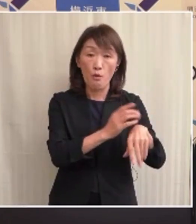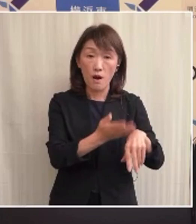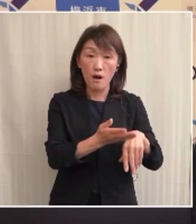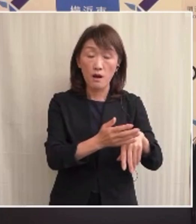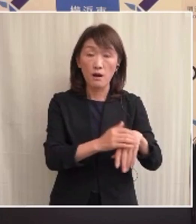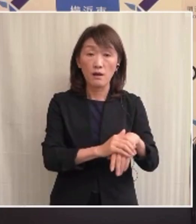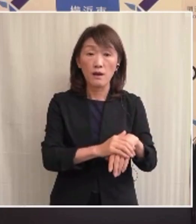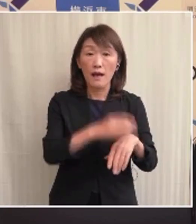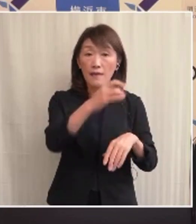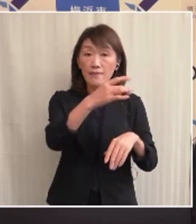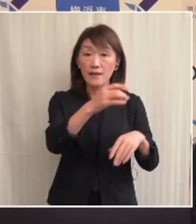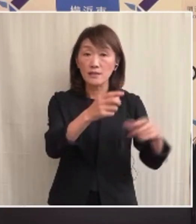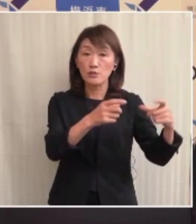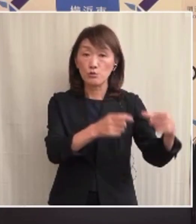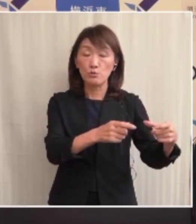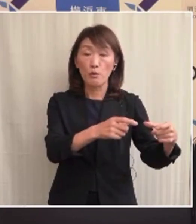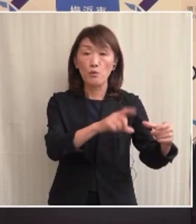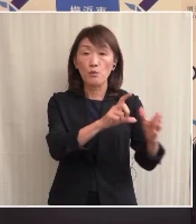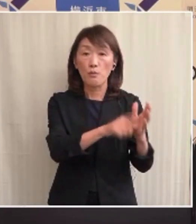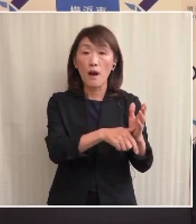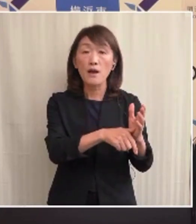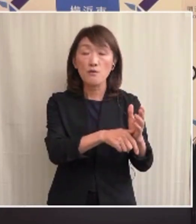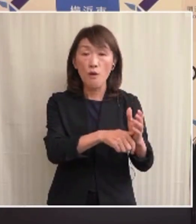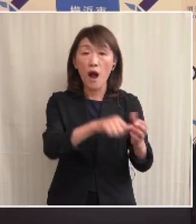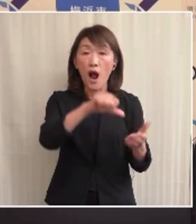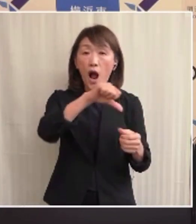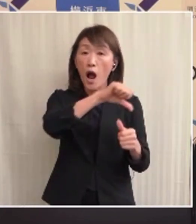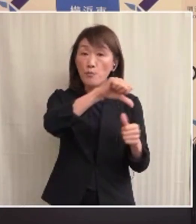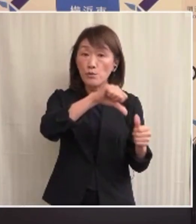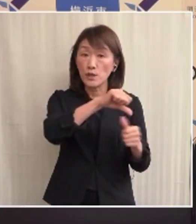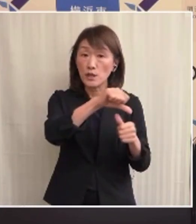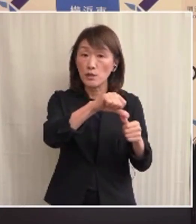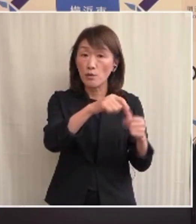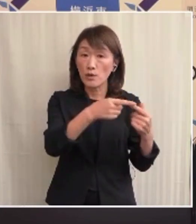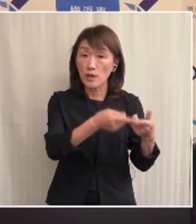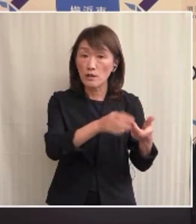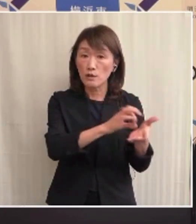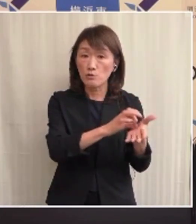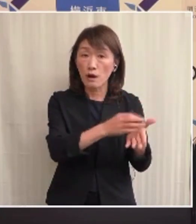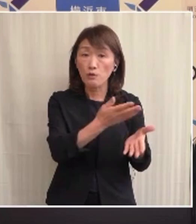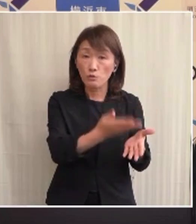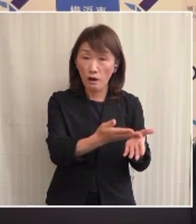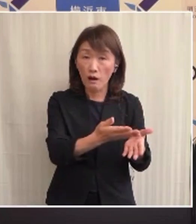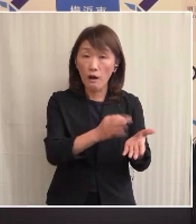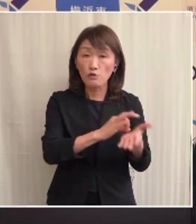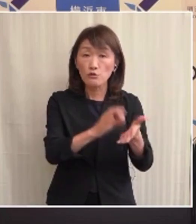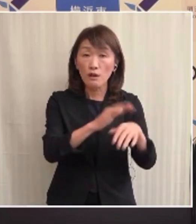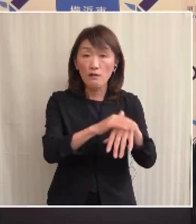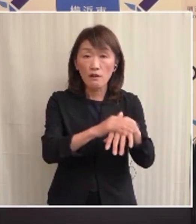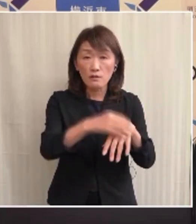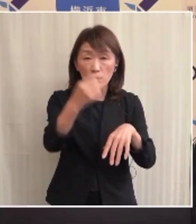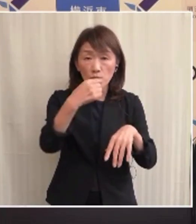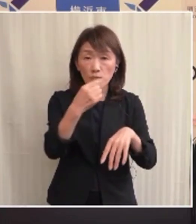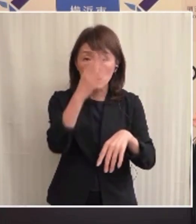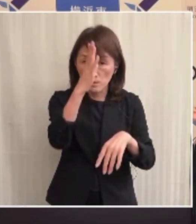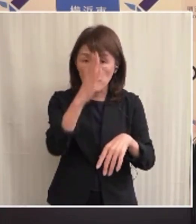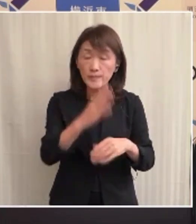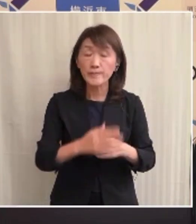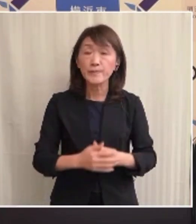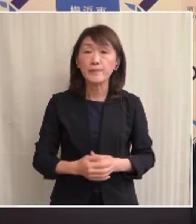クーポン、電子クーポンの場合は何でしょう、こうアプリみたいなのを入れて使うみたいな、こうどういうふうに使うのかっていうのをちょっと教えていただければと思います。